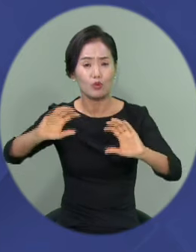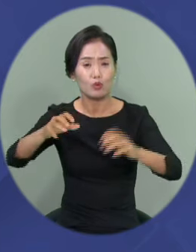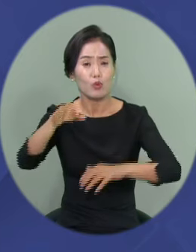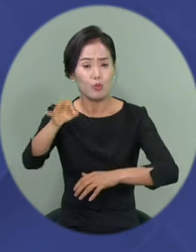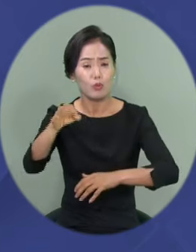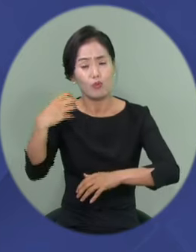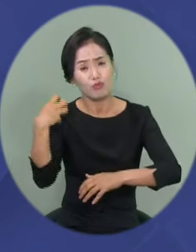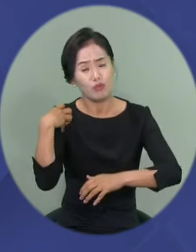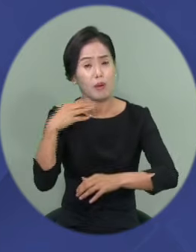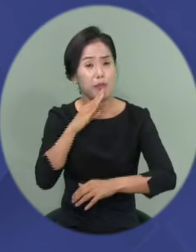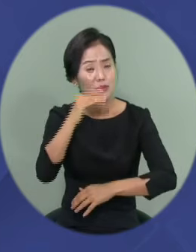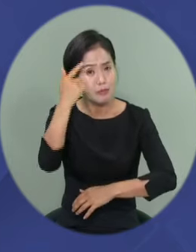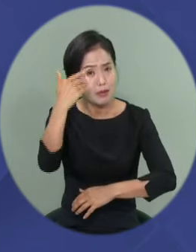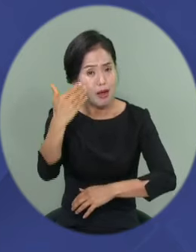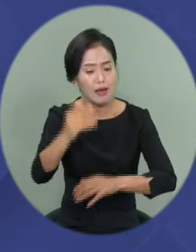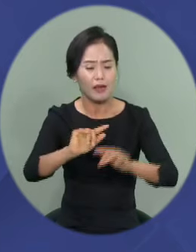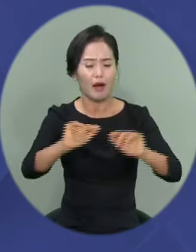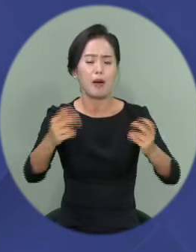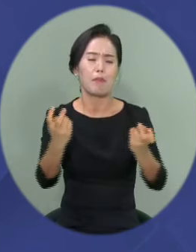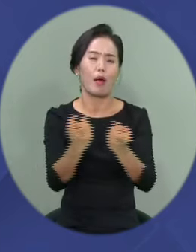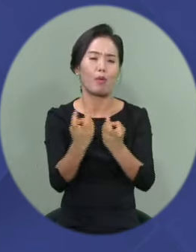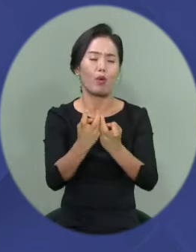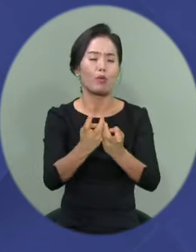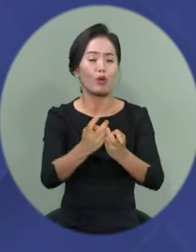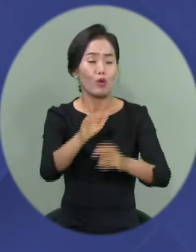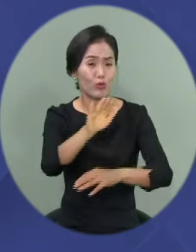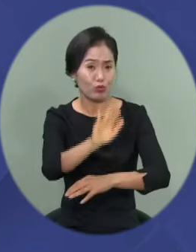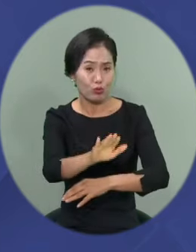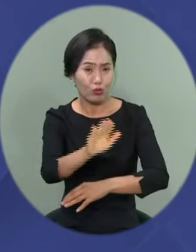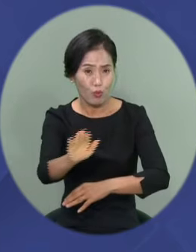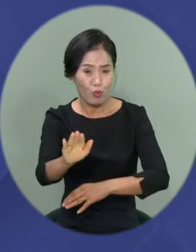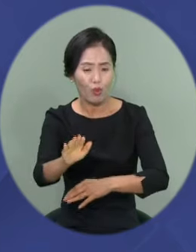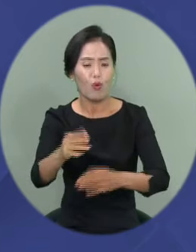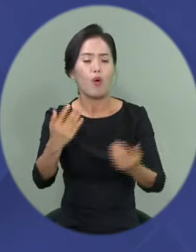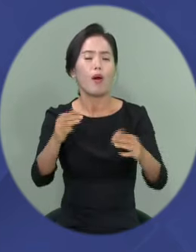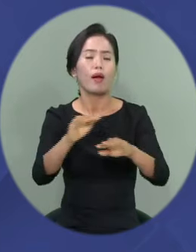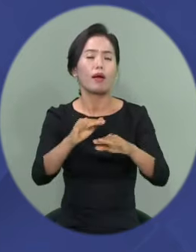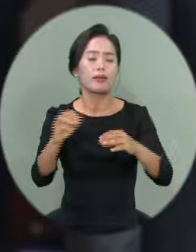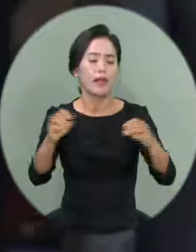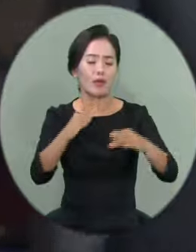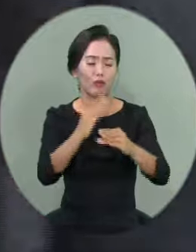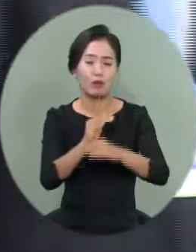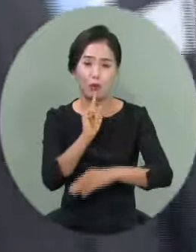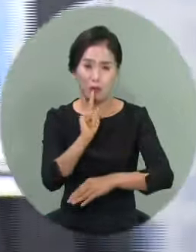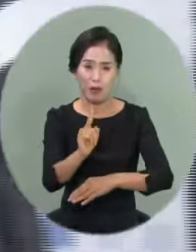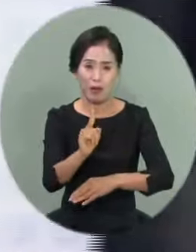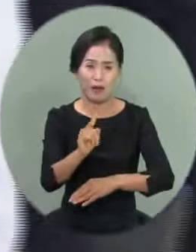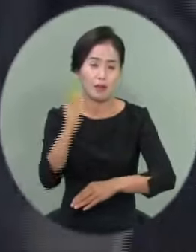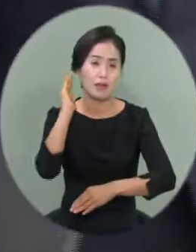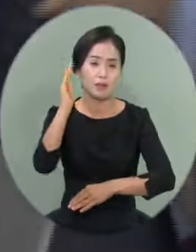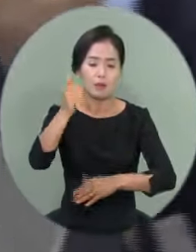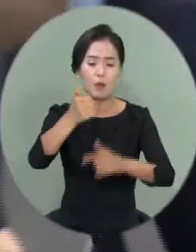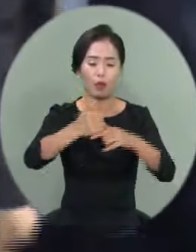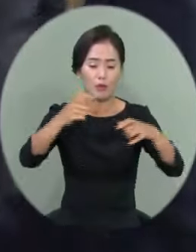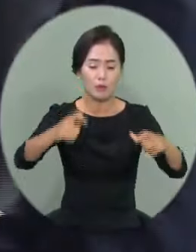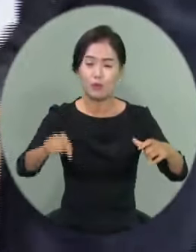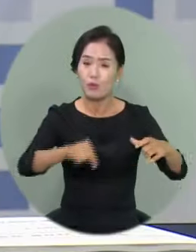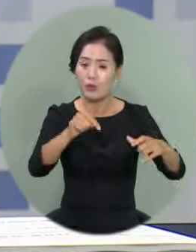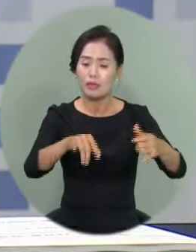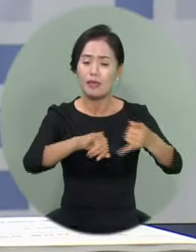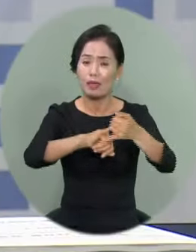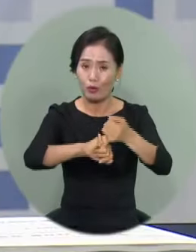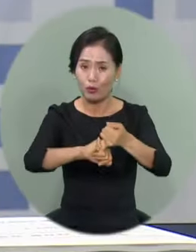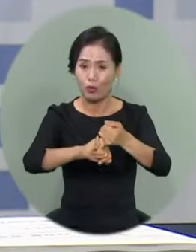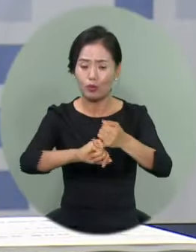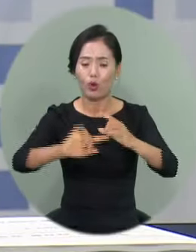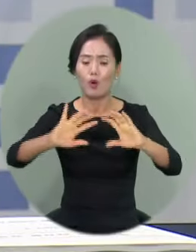묻는 질문에 다양한 방안을 두고 논의하고 있다며 정확한 답변을 피했습니다. 대통령이 호남 지역을 위해